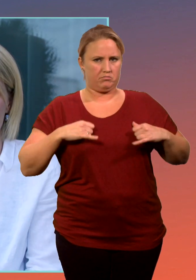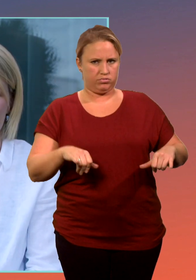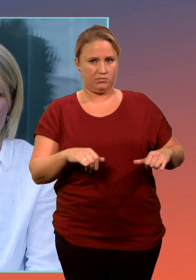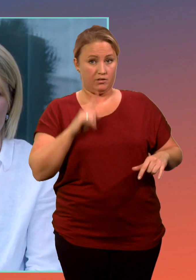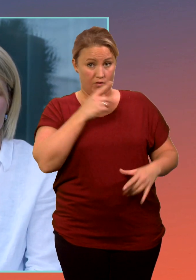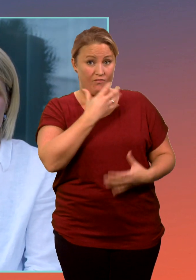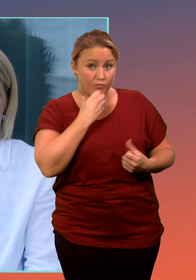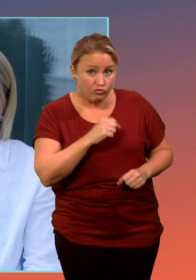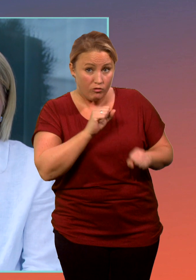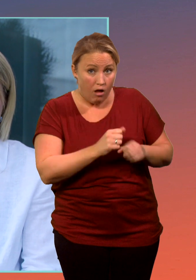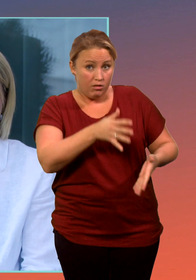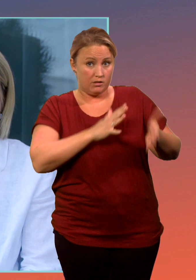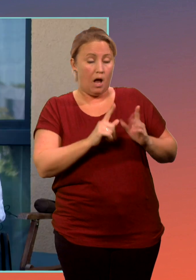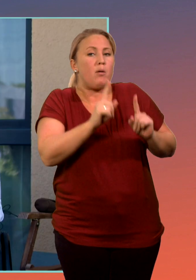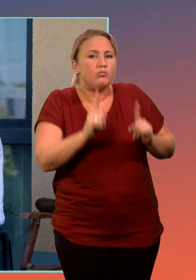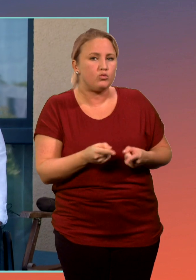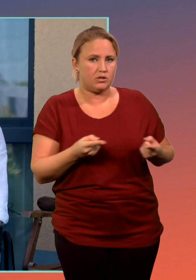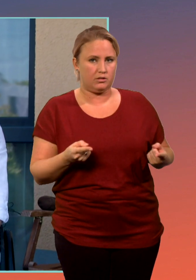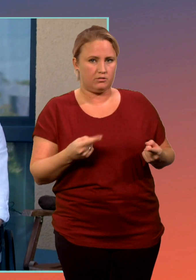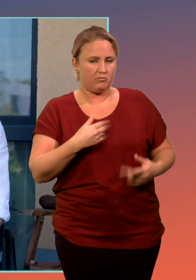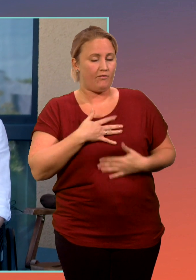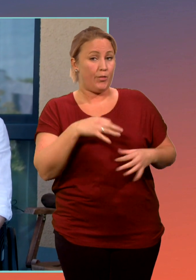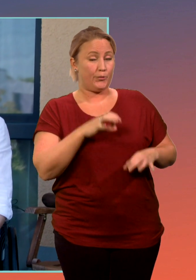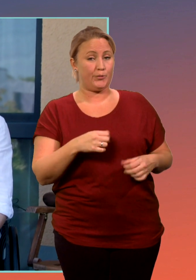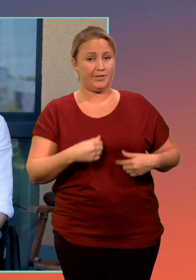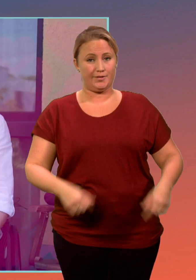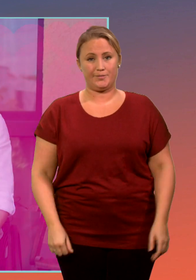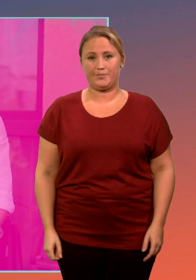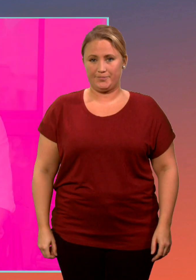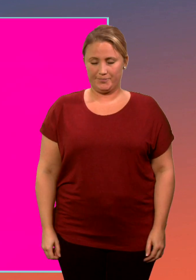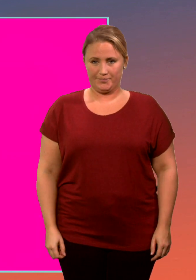möchtest, dann kannst du mir das erzählen, aber du musst es auch nicht. Gefällt mir ganz gut.